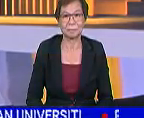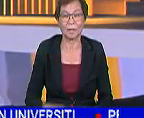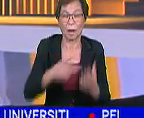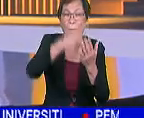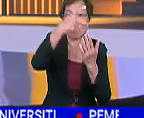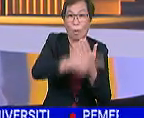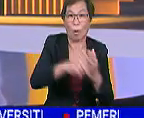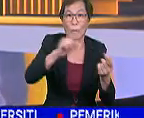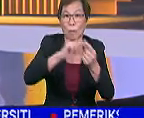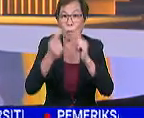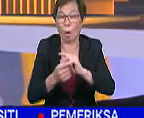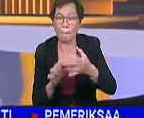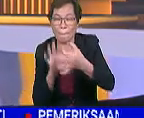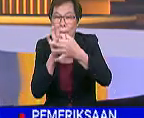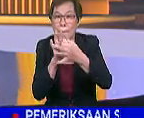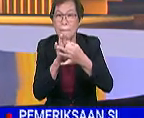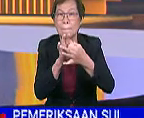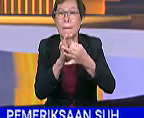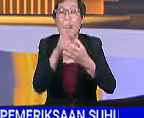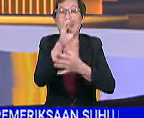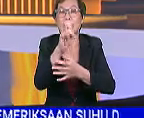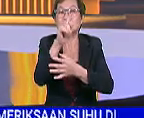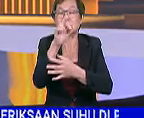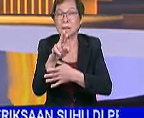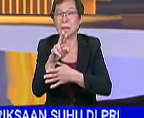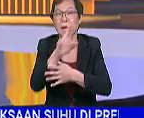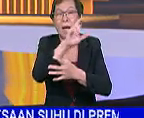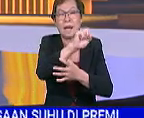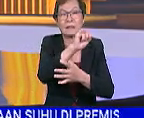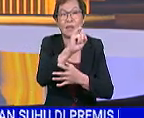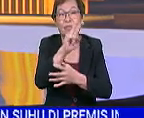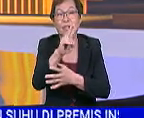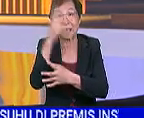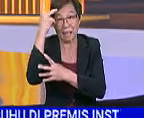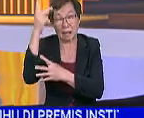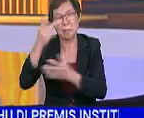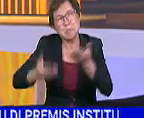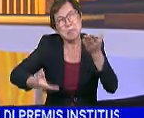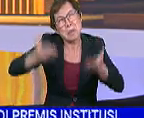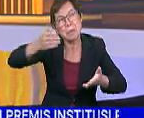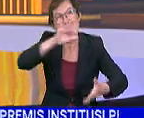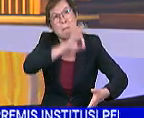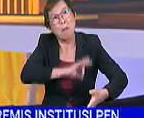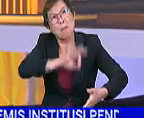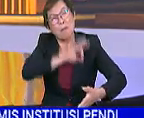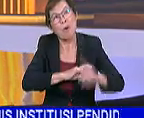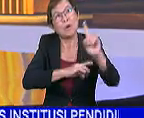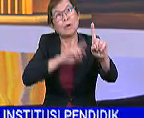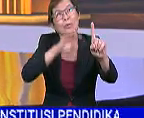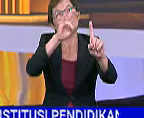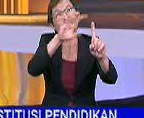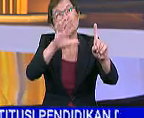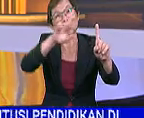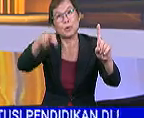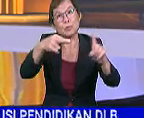projek penggantian dan pemasangan meter sistem input volume siv di Kelantan dijangka memanfaatkan 175